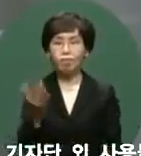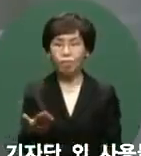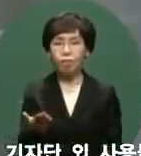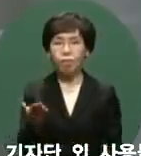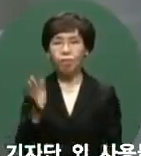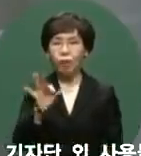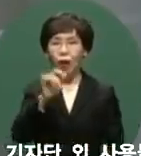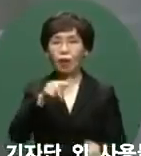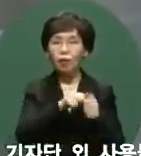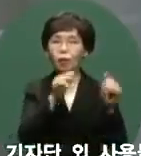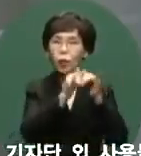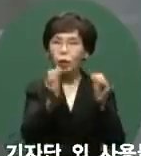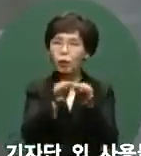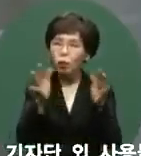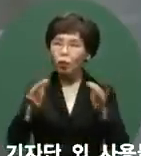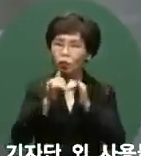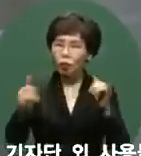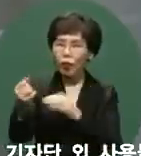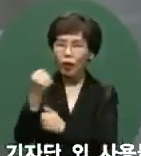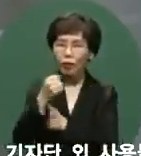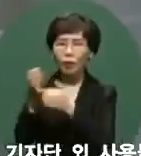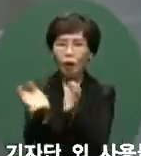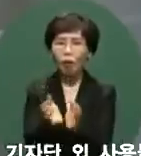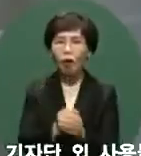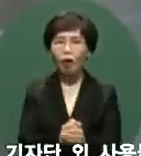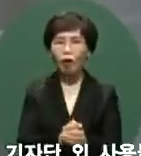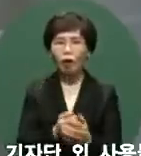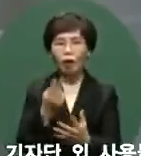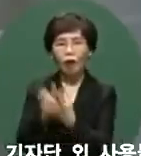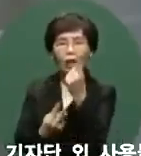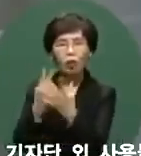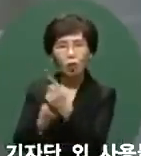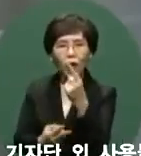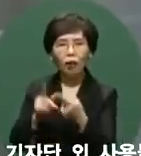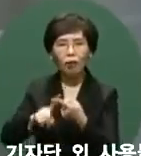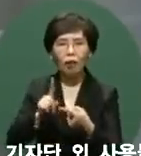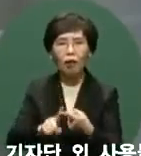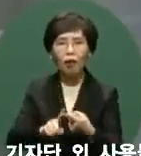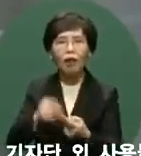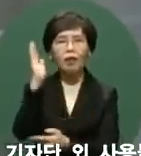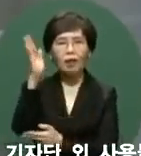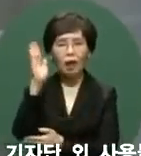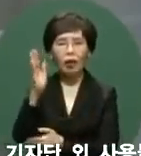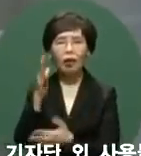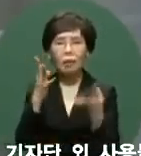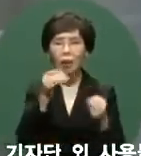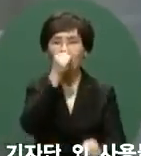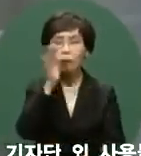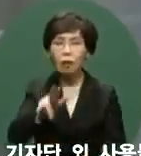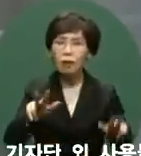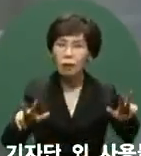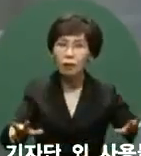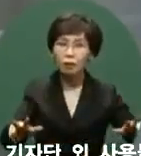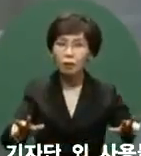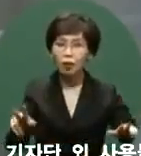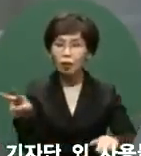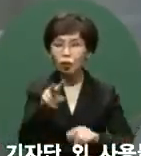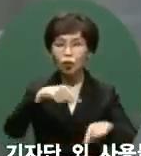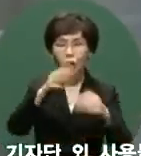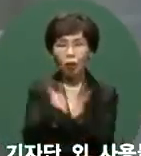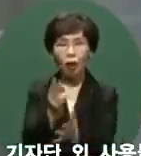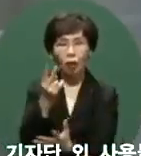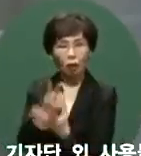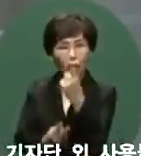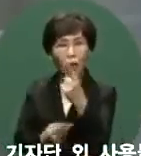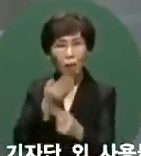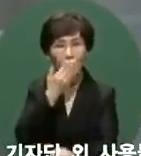우리 안철수 보니 뭐 그 동안의 국민의 힘 하고 이제 단위로 이야기가 그 전에 있으셨는데 어떻게 지금 양당 간 1억 아직